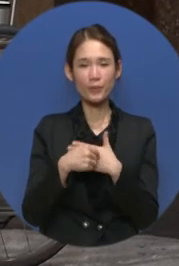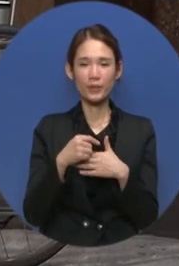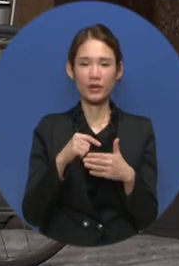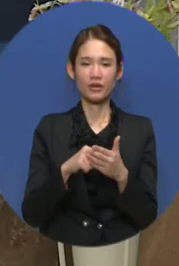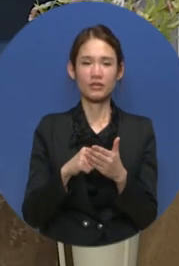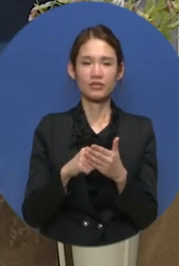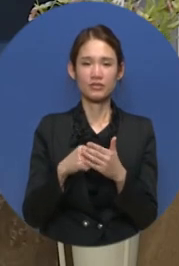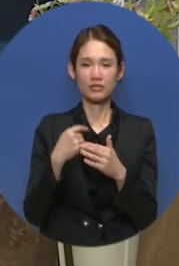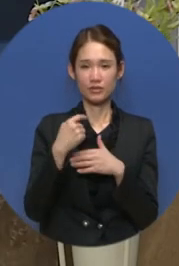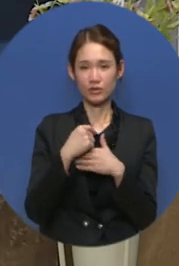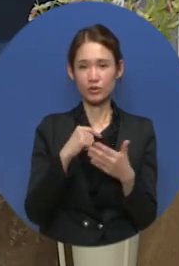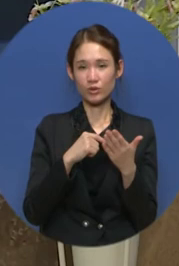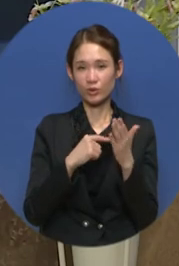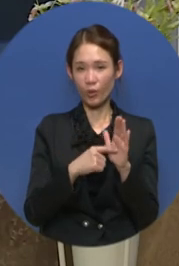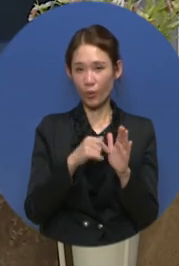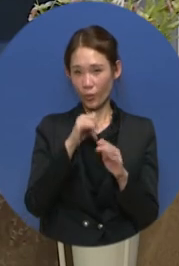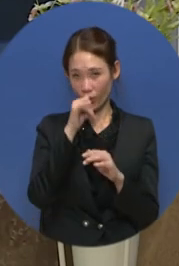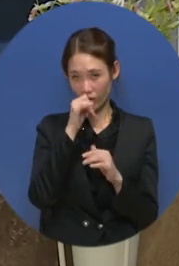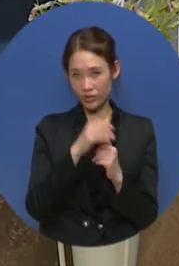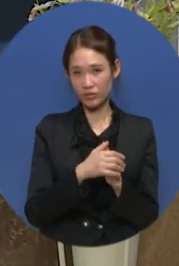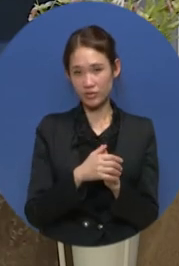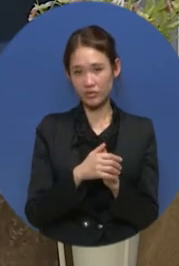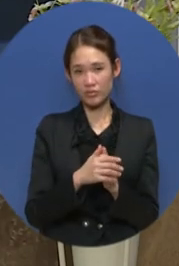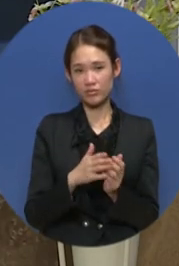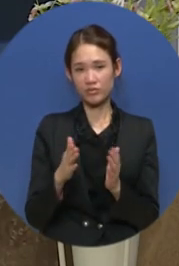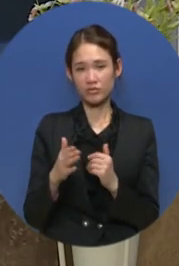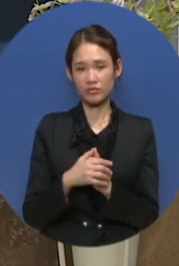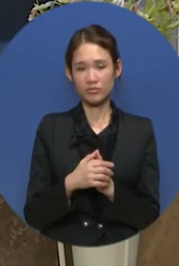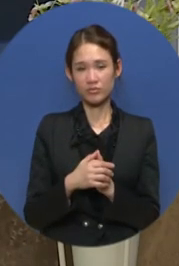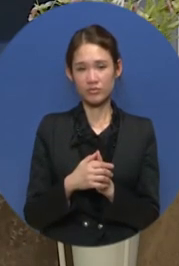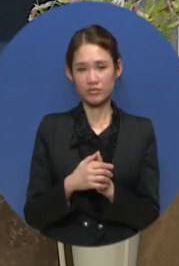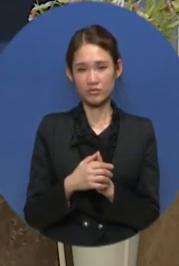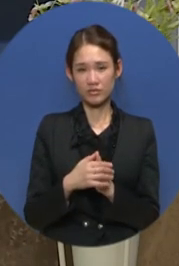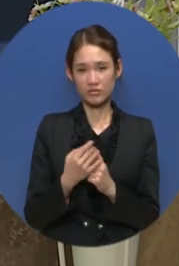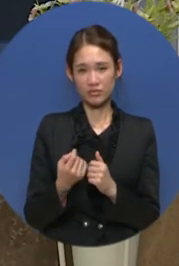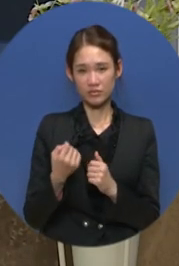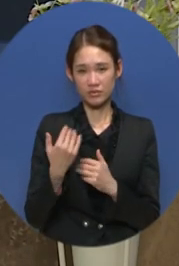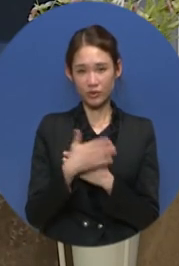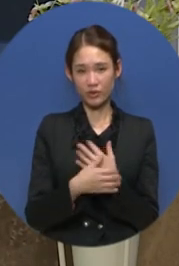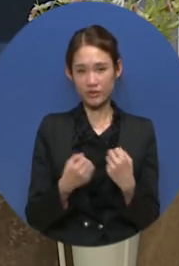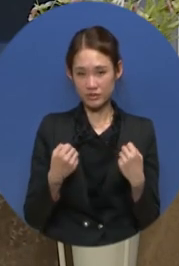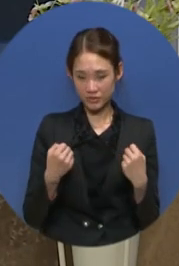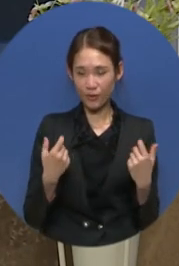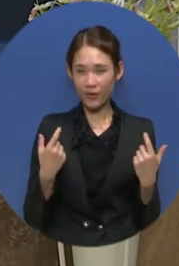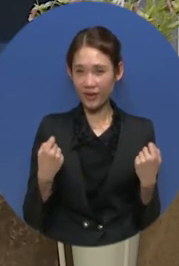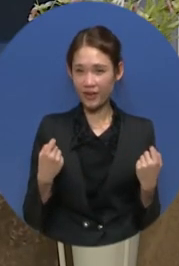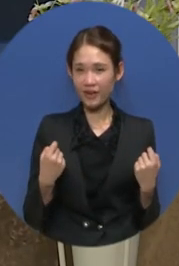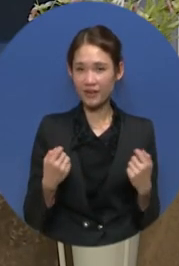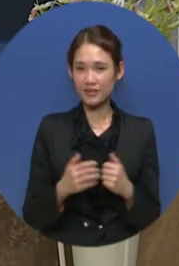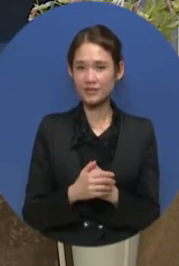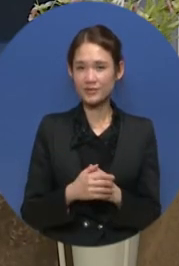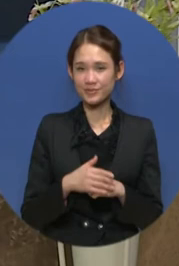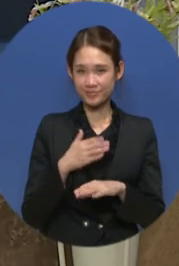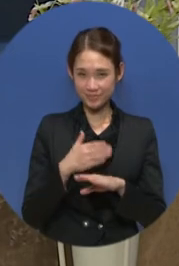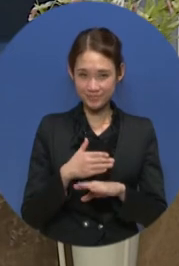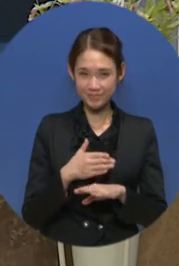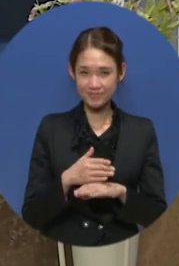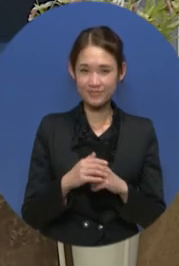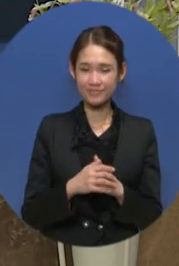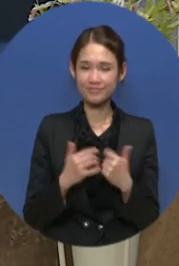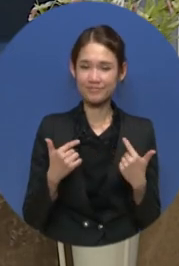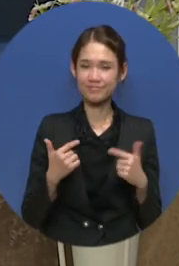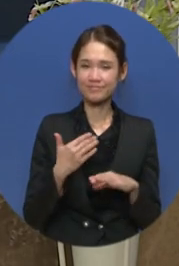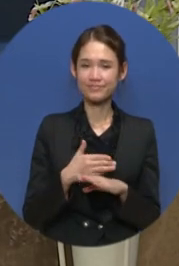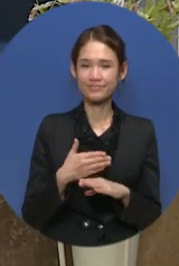그런 것들이 겉으로 이렇게 드러나시거든요. 네. 네. 그래서 저는 하루빨리 건강해지실 것 같아요, 저는. 네. 그 항상 네.